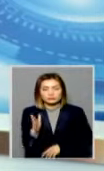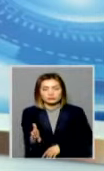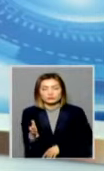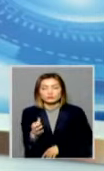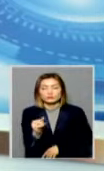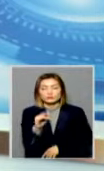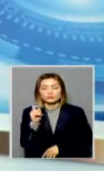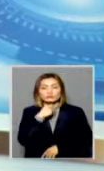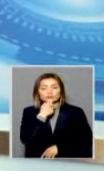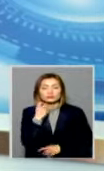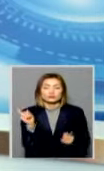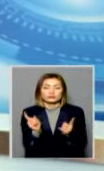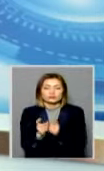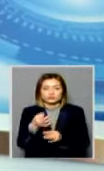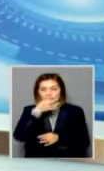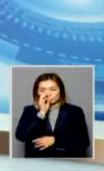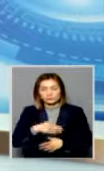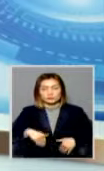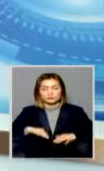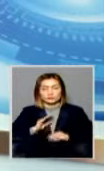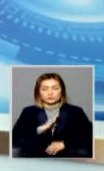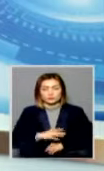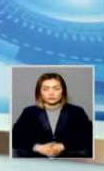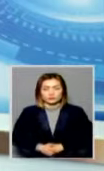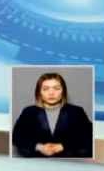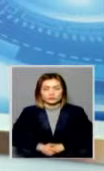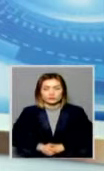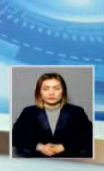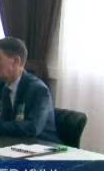аға буын өкілдерімен кездесіп, тәжірибе жинақтады.